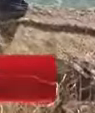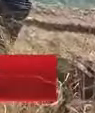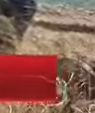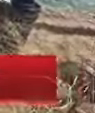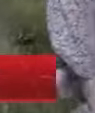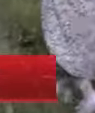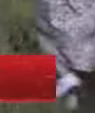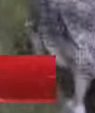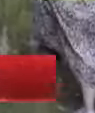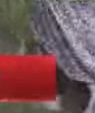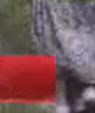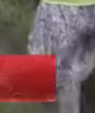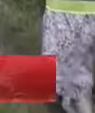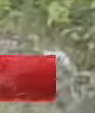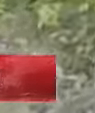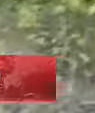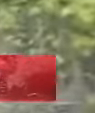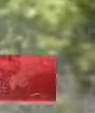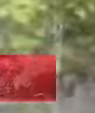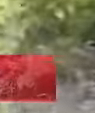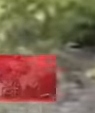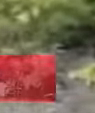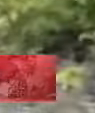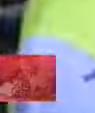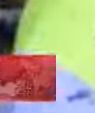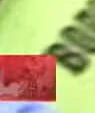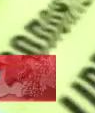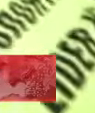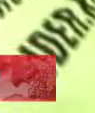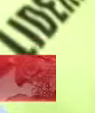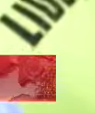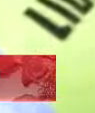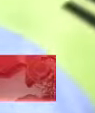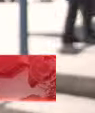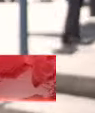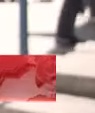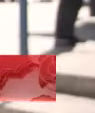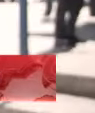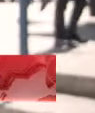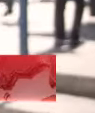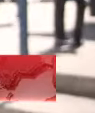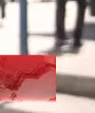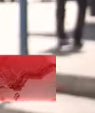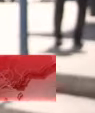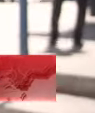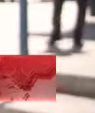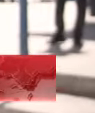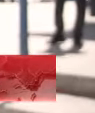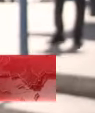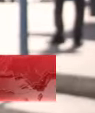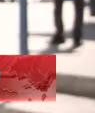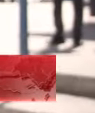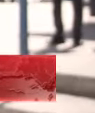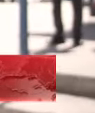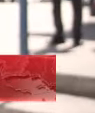белгісіз. Айдың күннің аманында адамдар неге жоғалады? Іс-түссіз жоғалған адамдарды қалай іздеу керек? Мен Ақбота